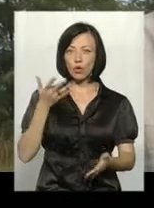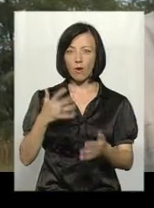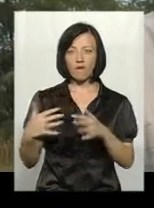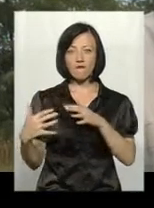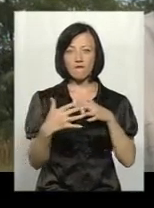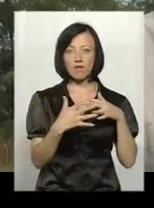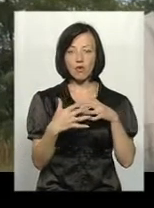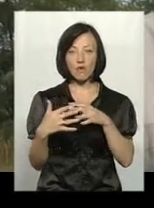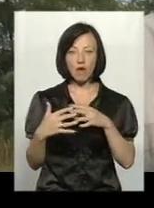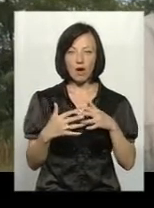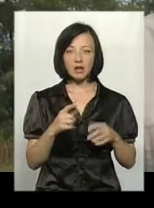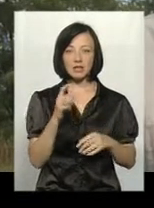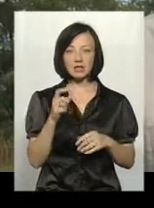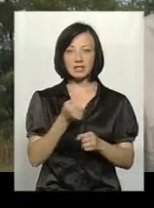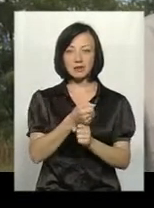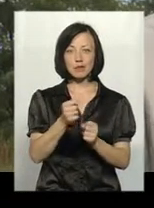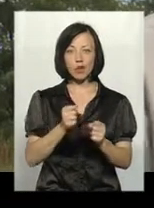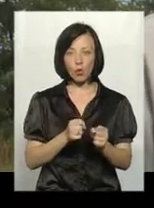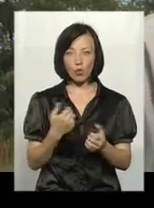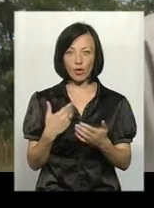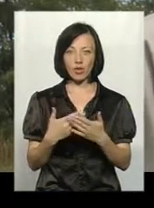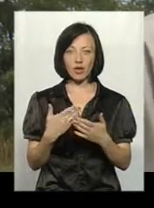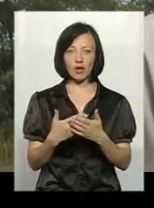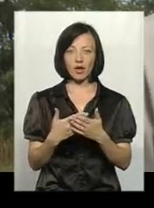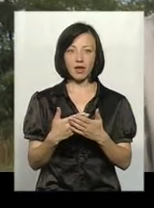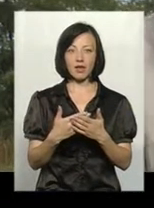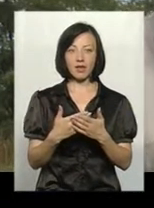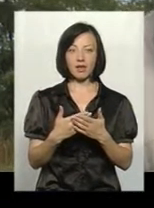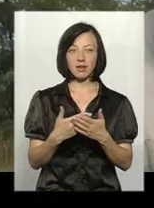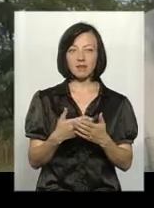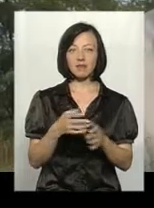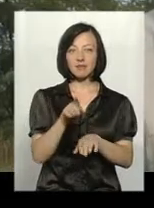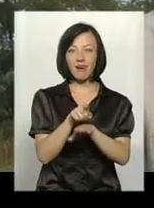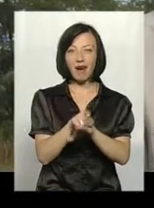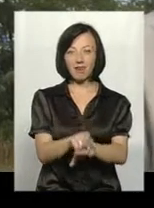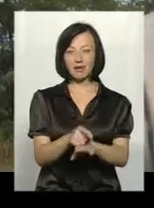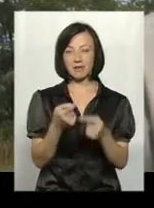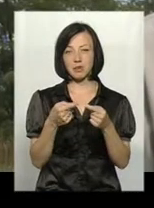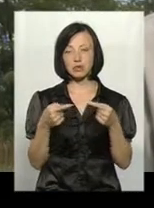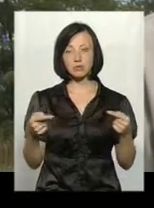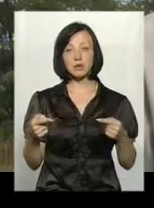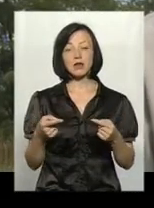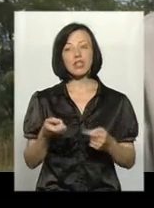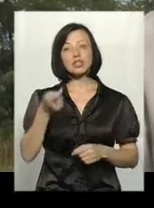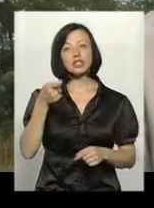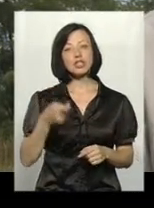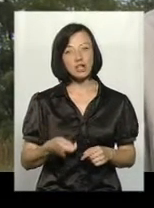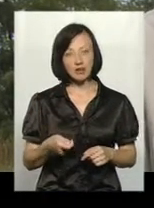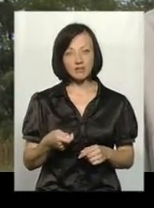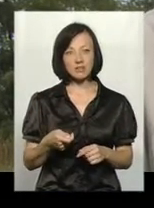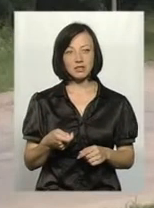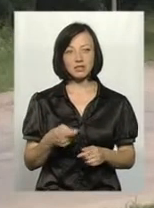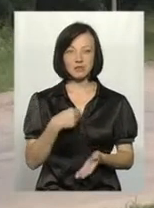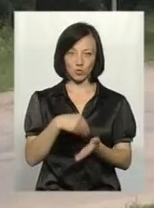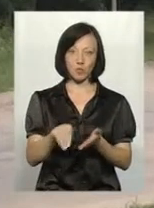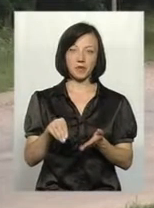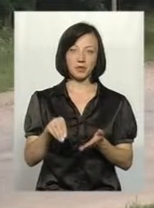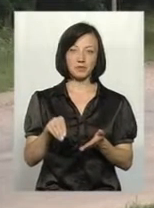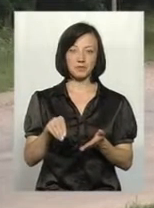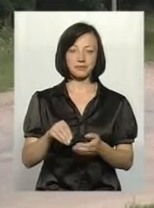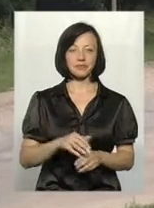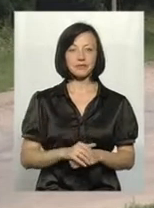воювати зброєю, там, напалмами, танками і так далі. Значно дешевше землю купити.